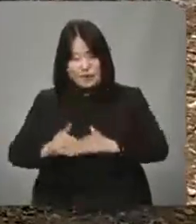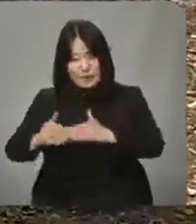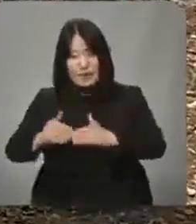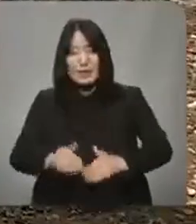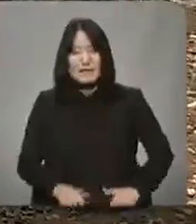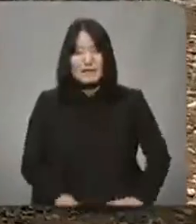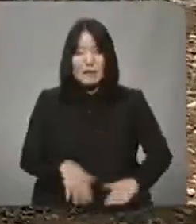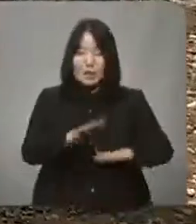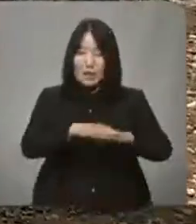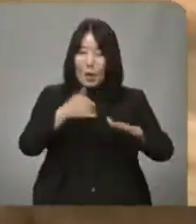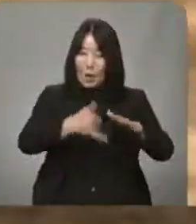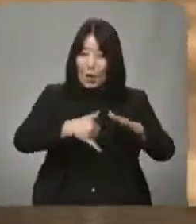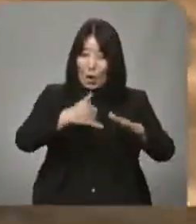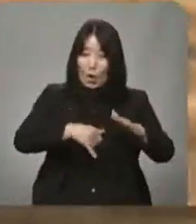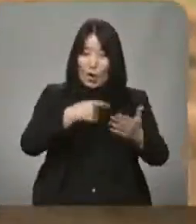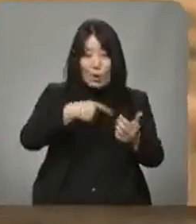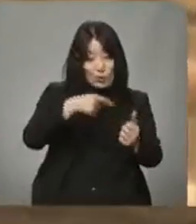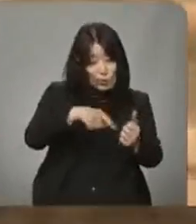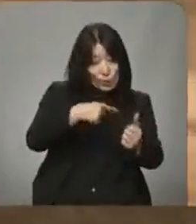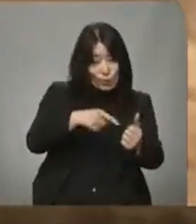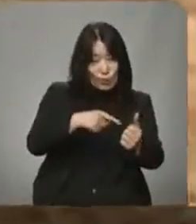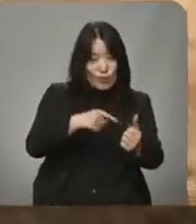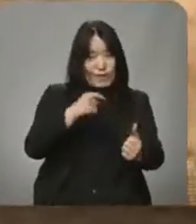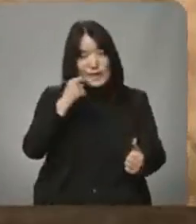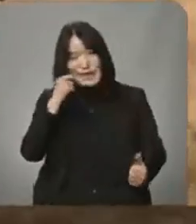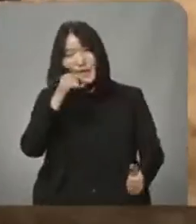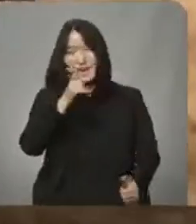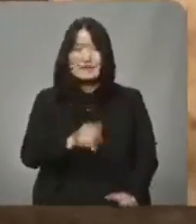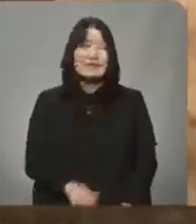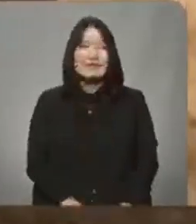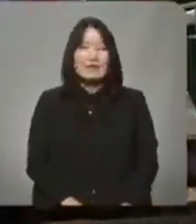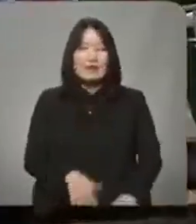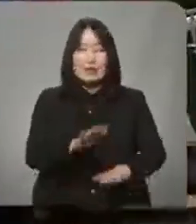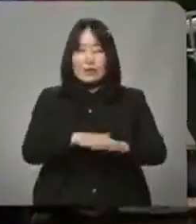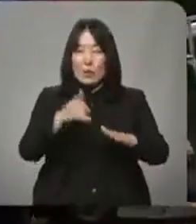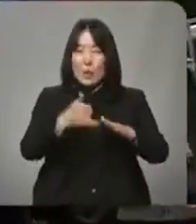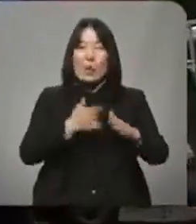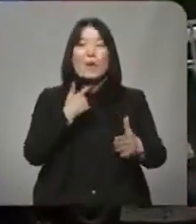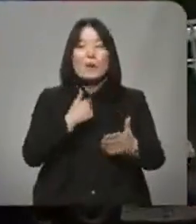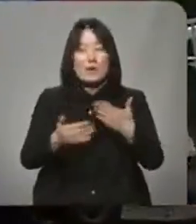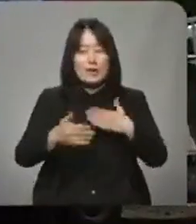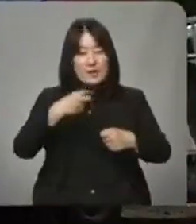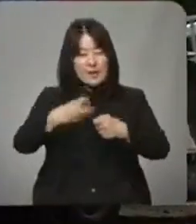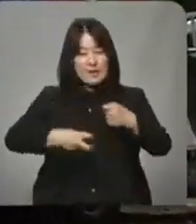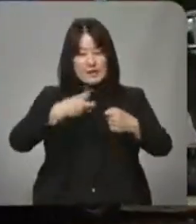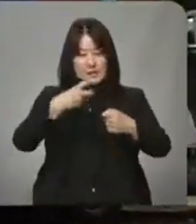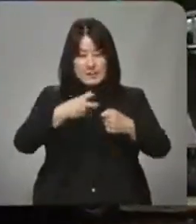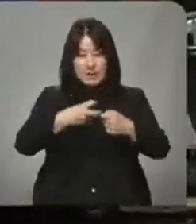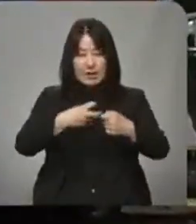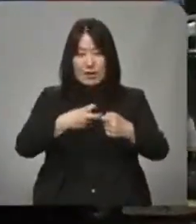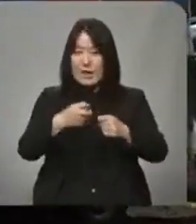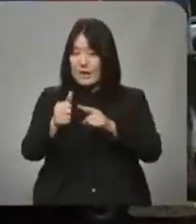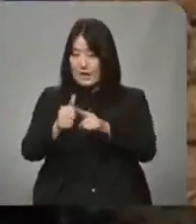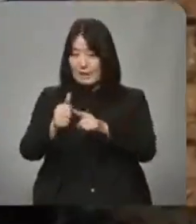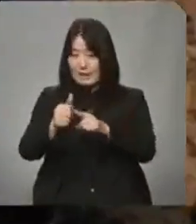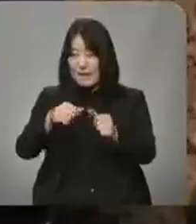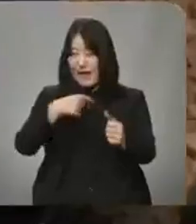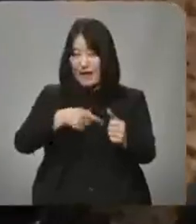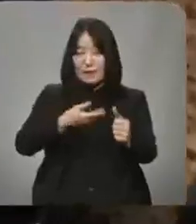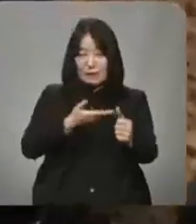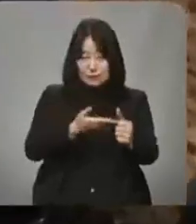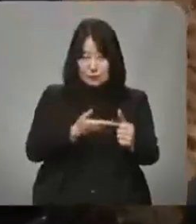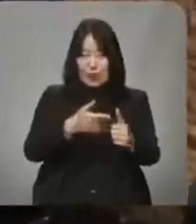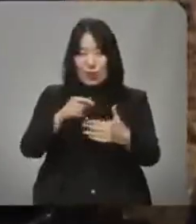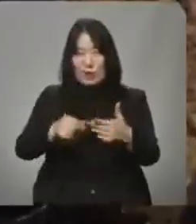영농교육이 가장 반응이 뜨겁습니다 농사경력 20년차 마을주민이 멘토가 돼 프로그램